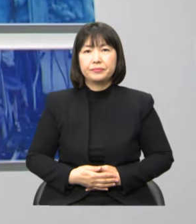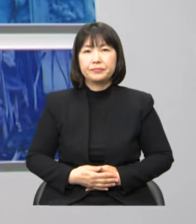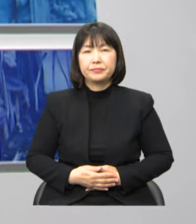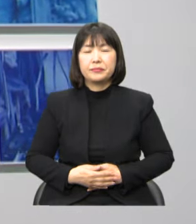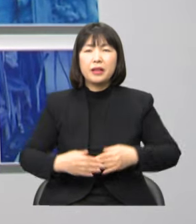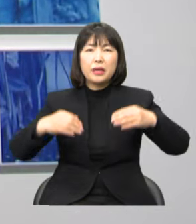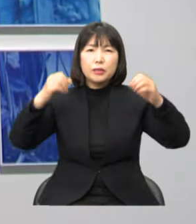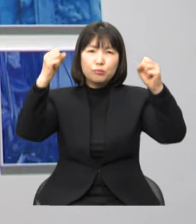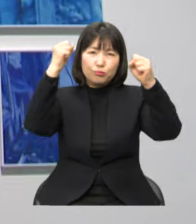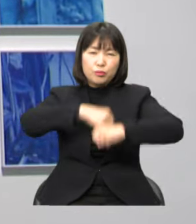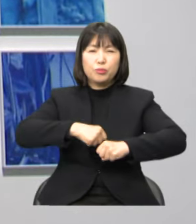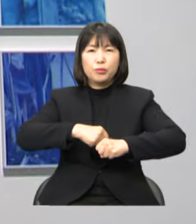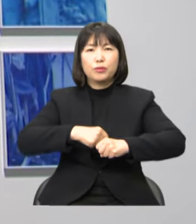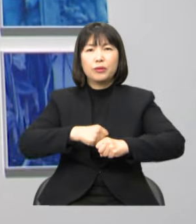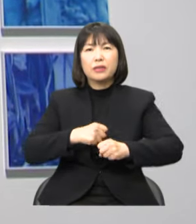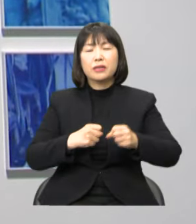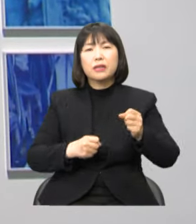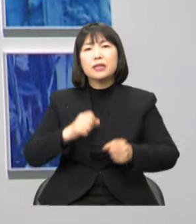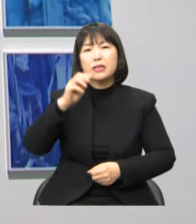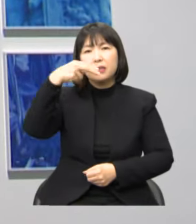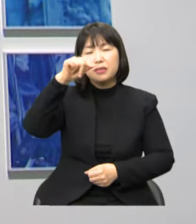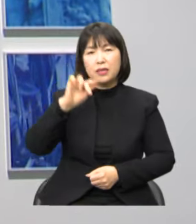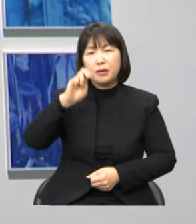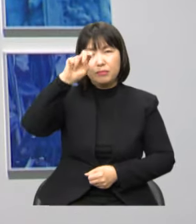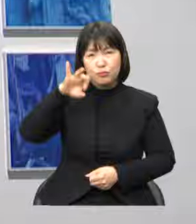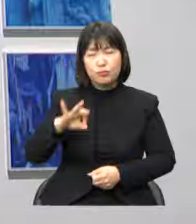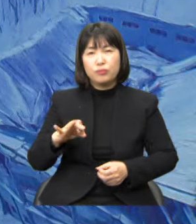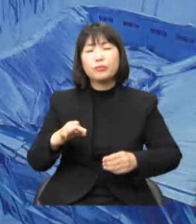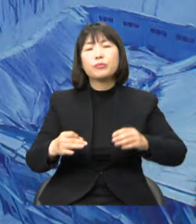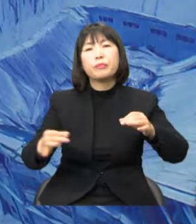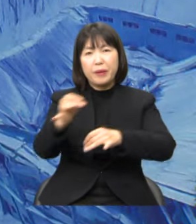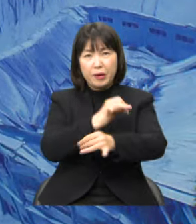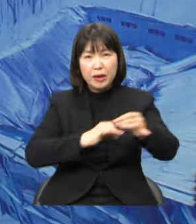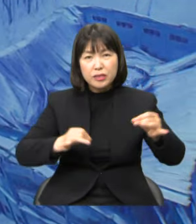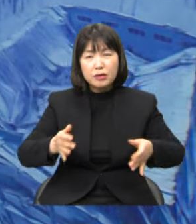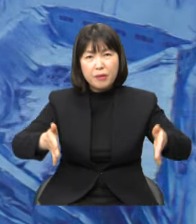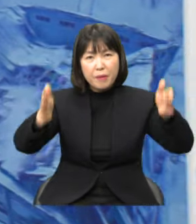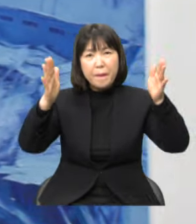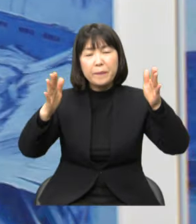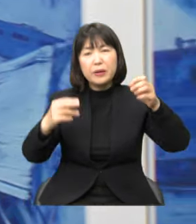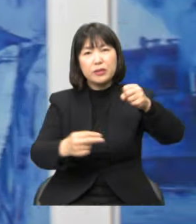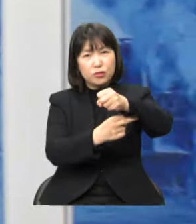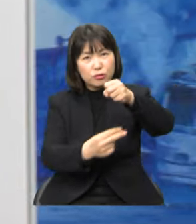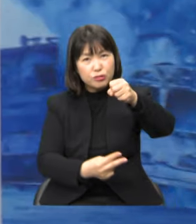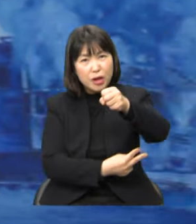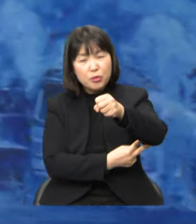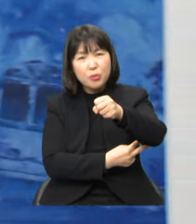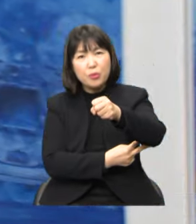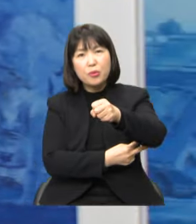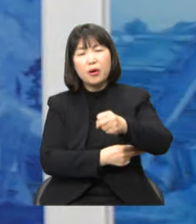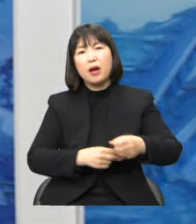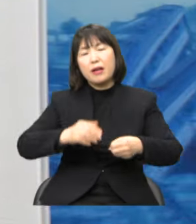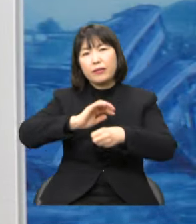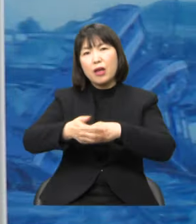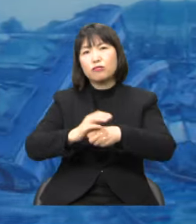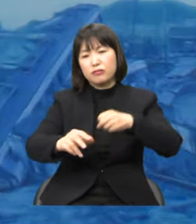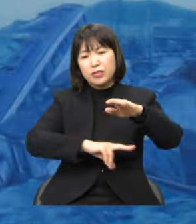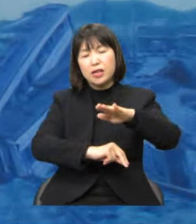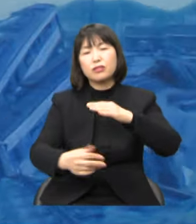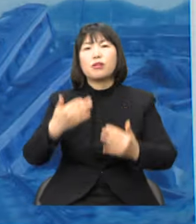내린 과 성수대교 대구 지하철 화재 참사까지 우리